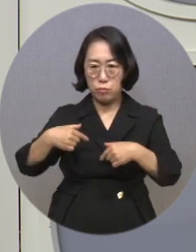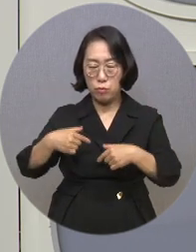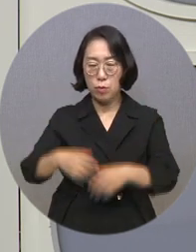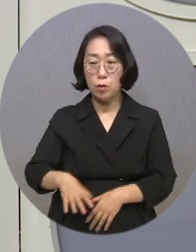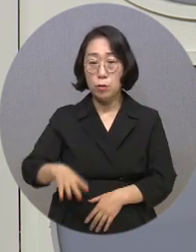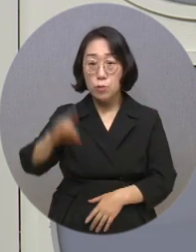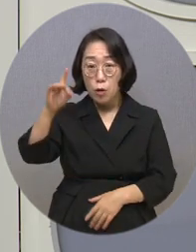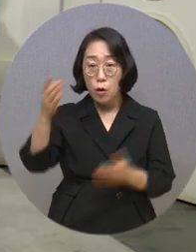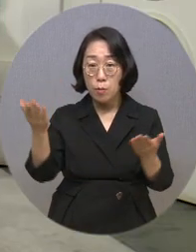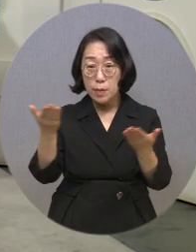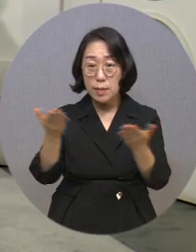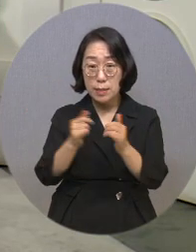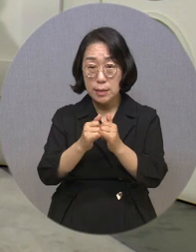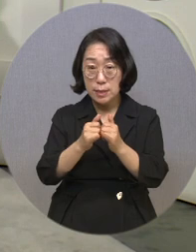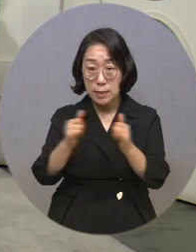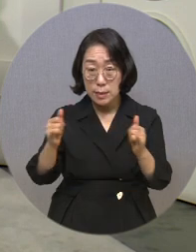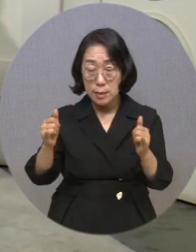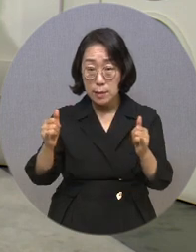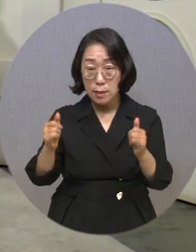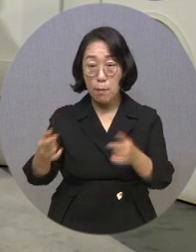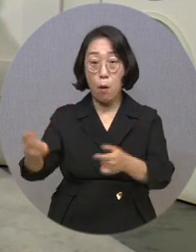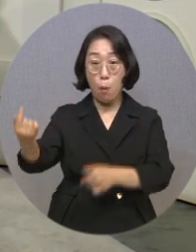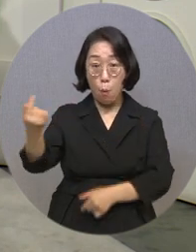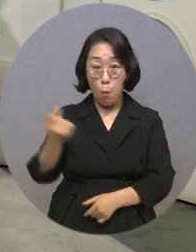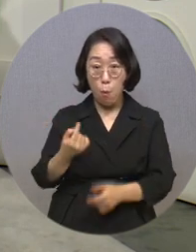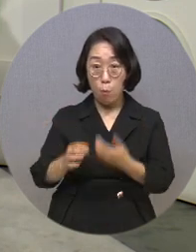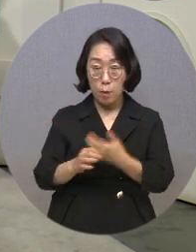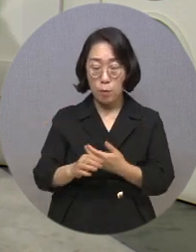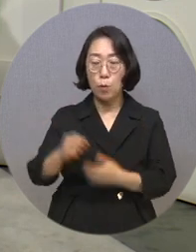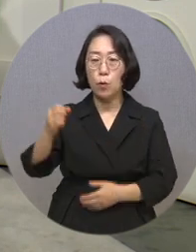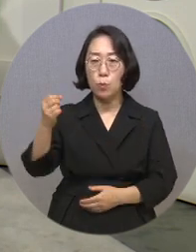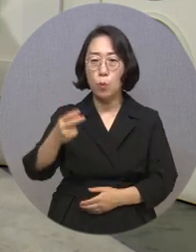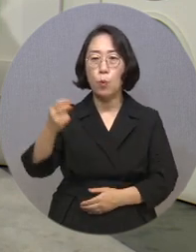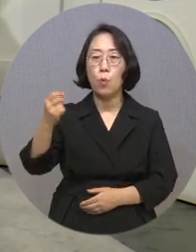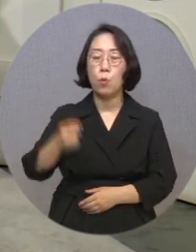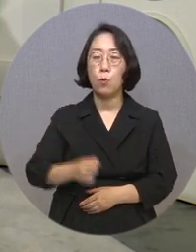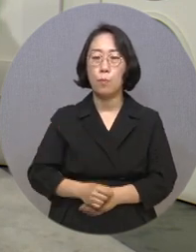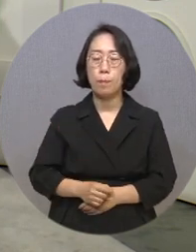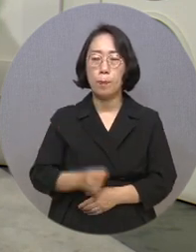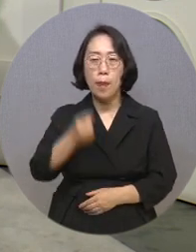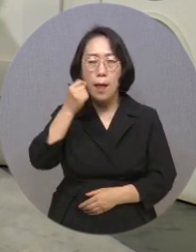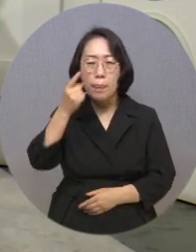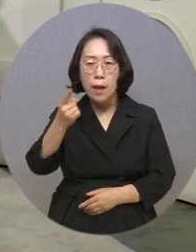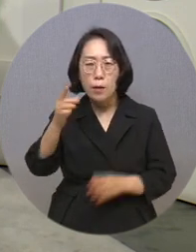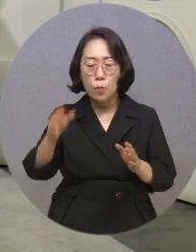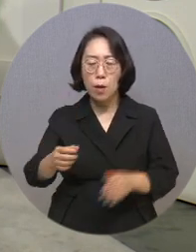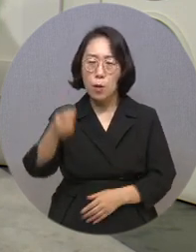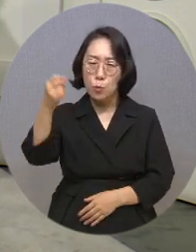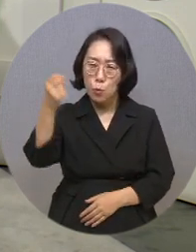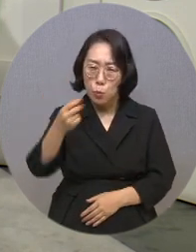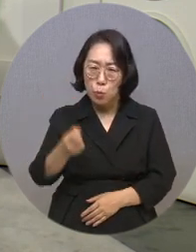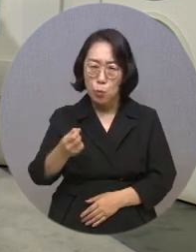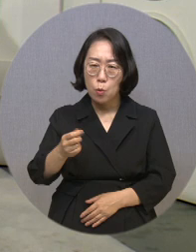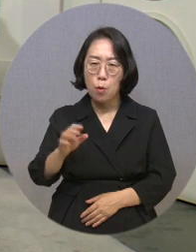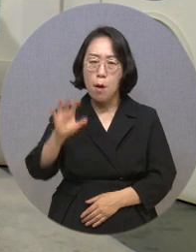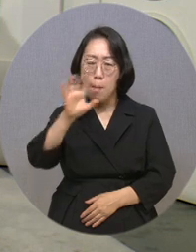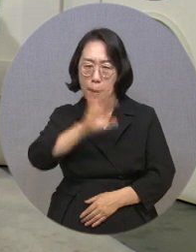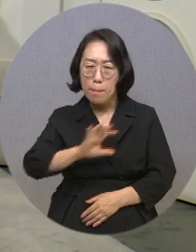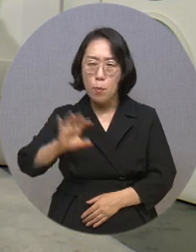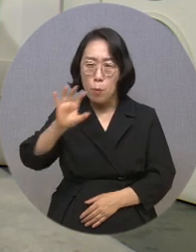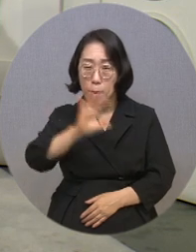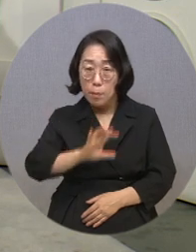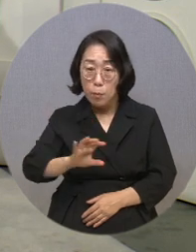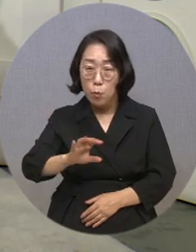들어오면요, 새로운 직원뿐만 아니라 수시로 일주일이면 한 달이면 수시로 노인 학대에 대한 교육을 계속